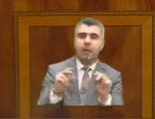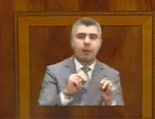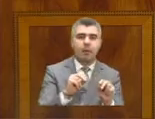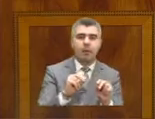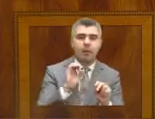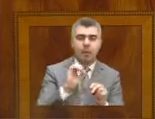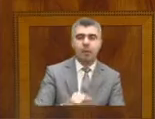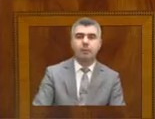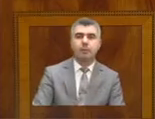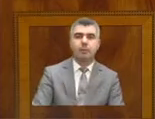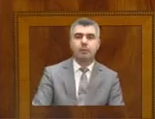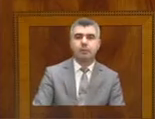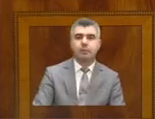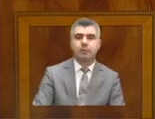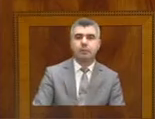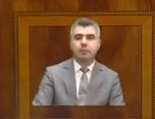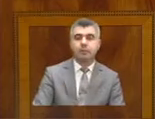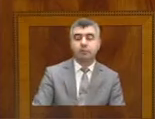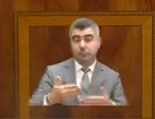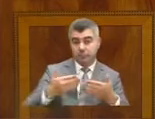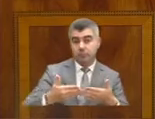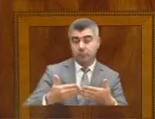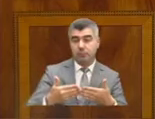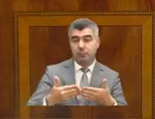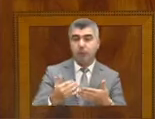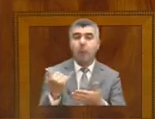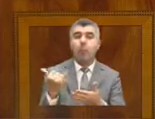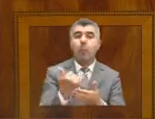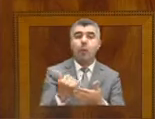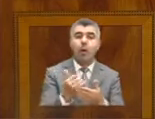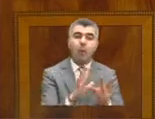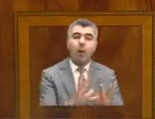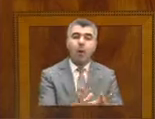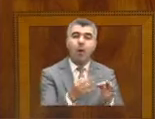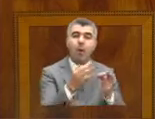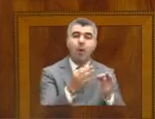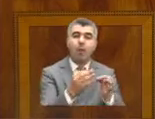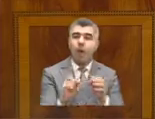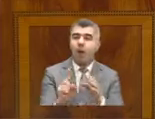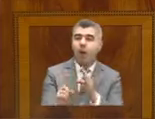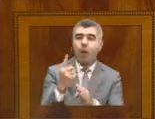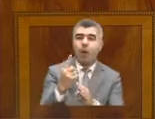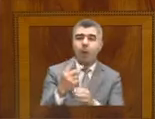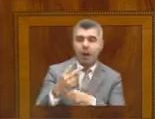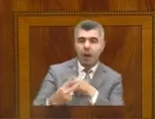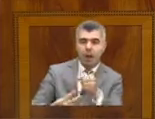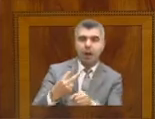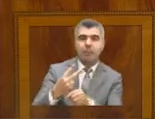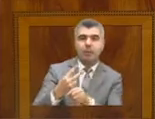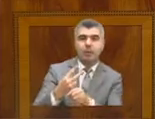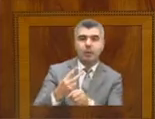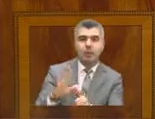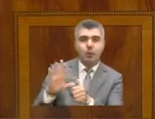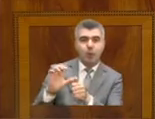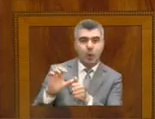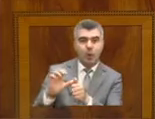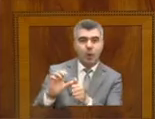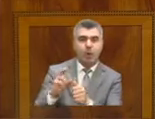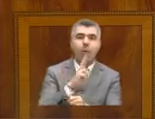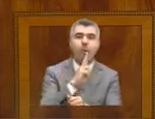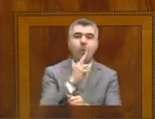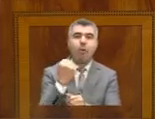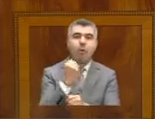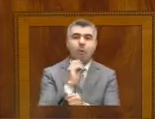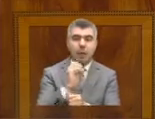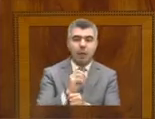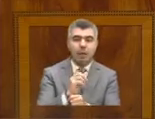الأمد. ولعل الإنجازات التي تم تحقيقها خلال نصف الأول من ولاية هذه الحكومة تبين